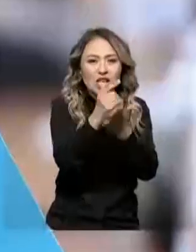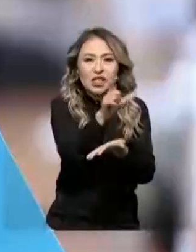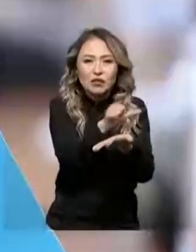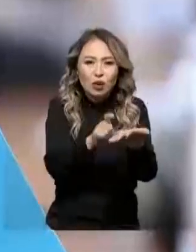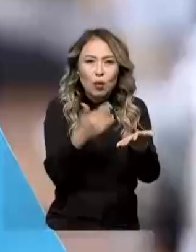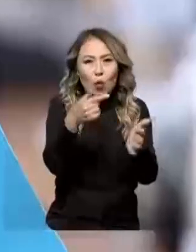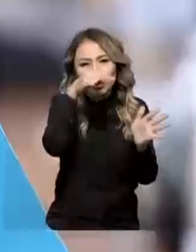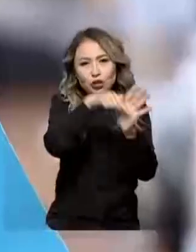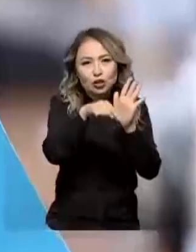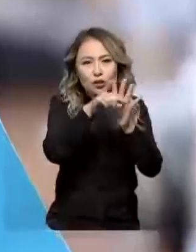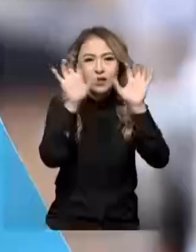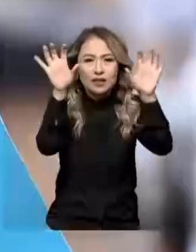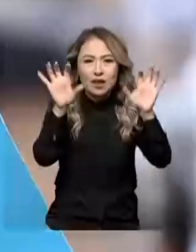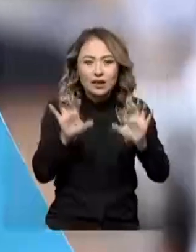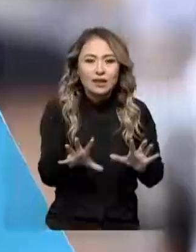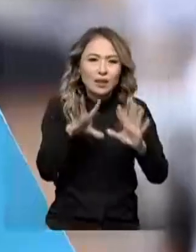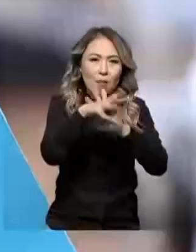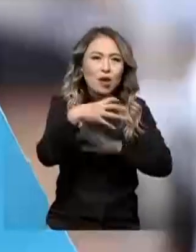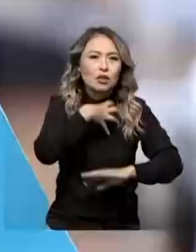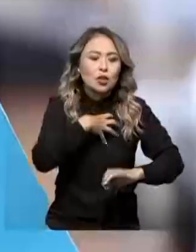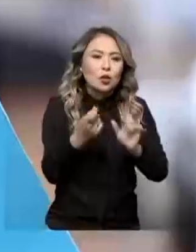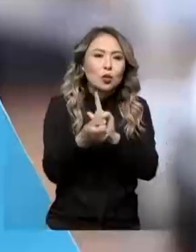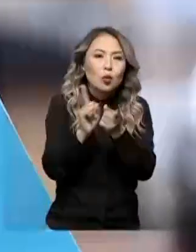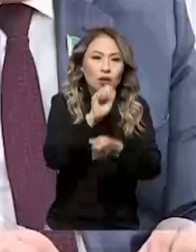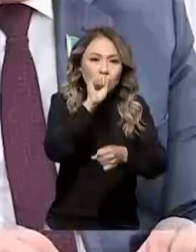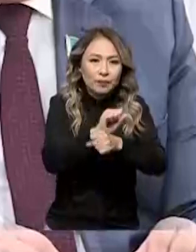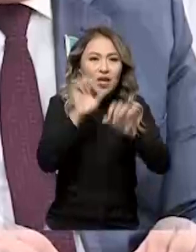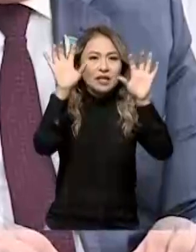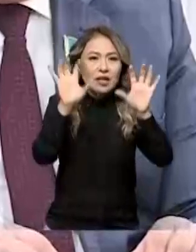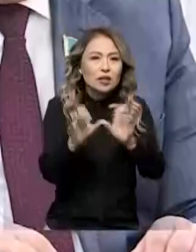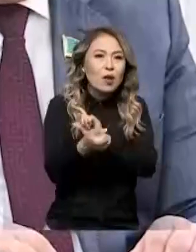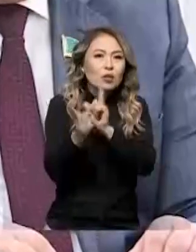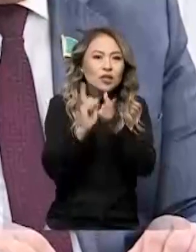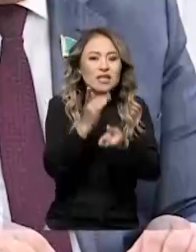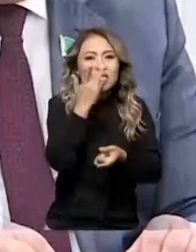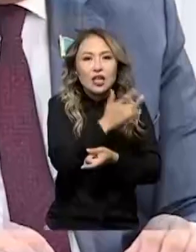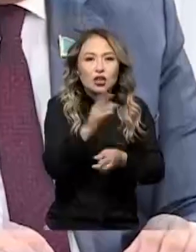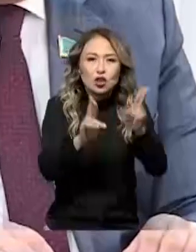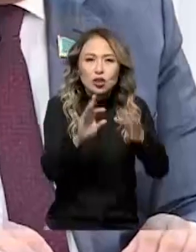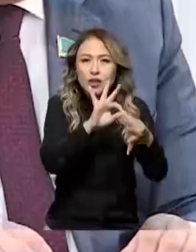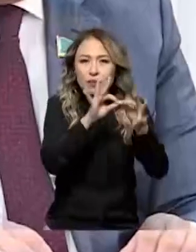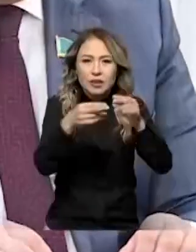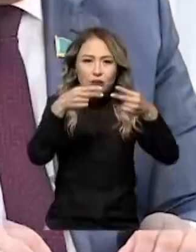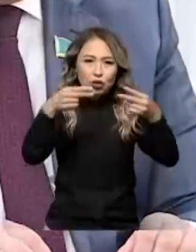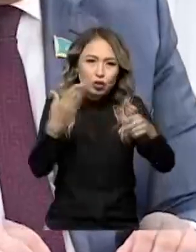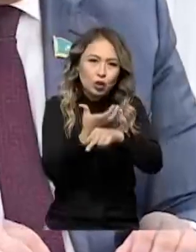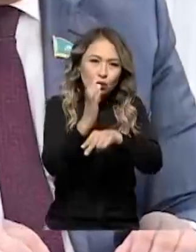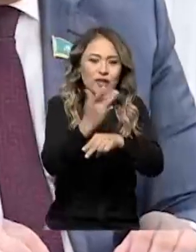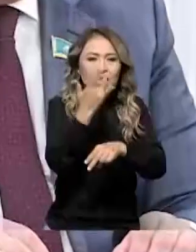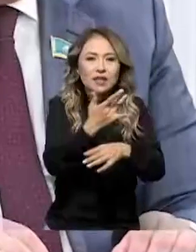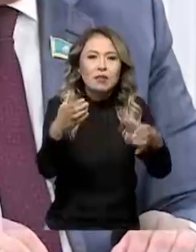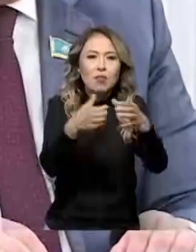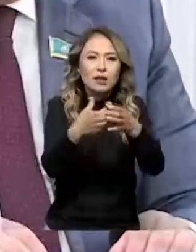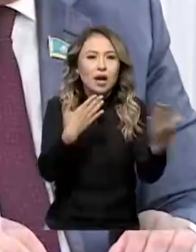асырылып жатқан реформаларға, оның ішінде ата заңға енгізілген маңызды түзетулерге де тоқталды. Заңнамалық өзгерістер саяси жүйенің тепе-теңдігін күшейту